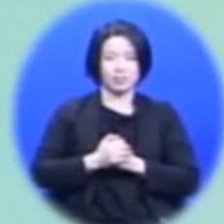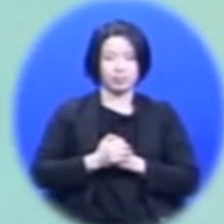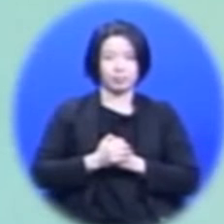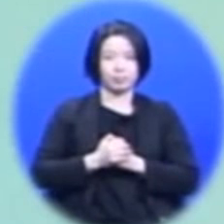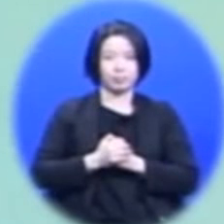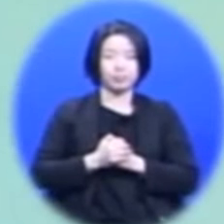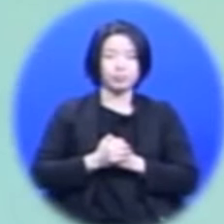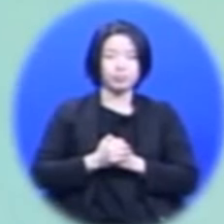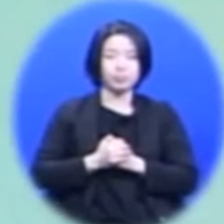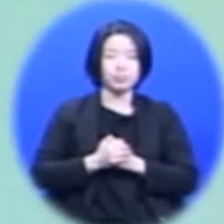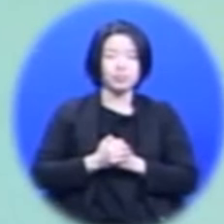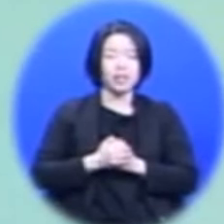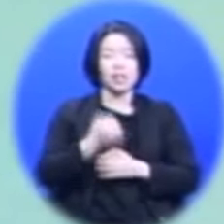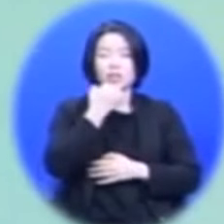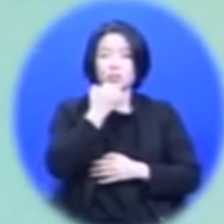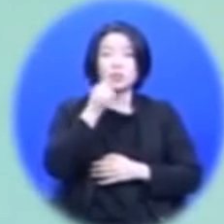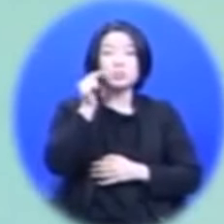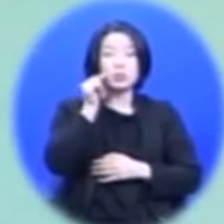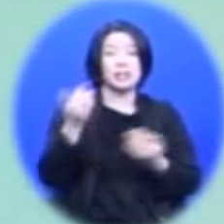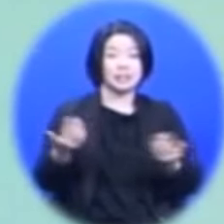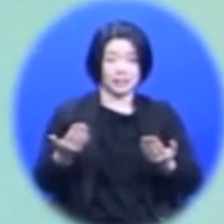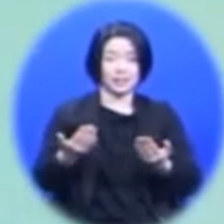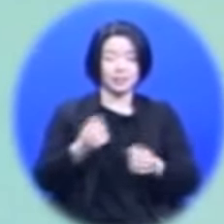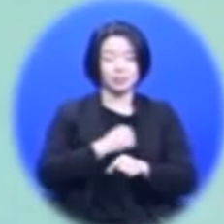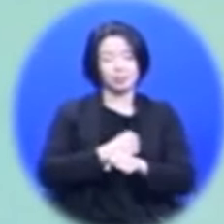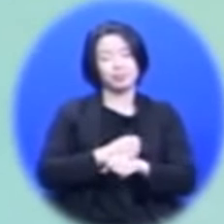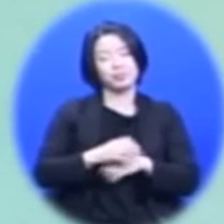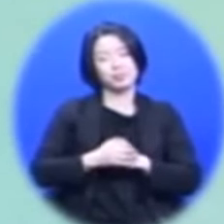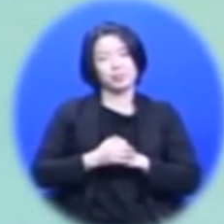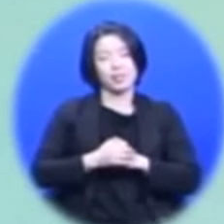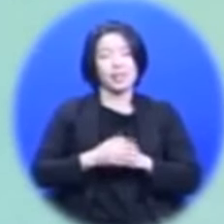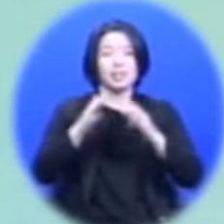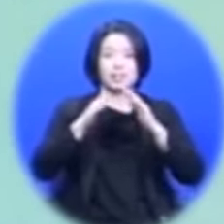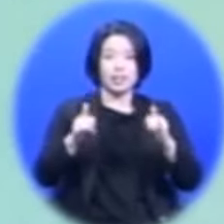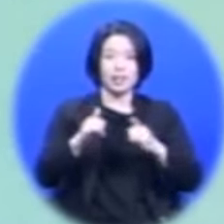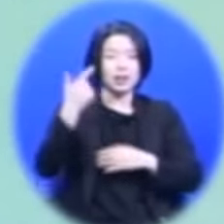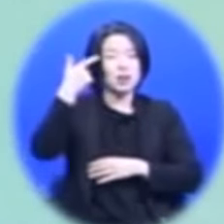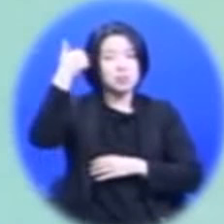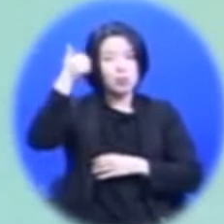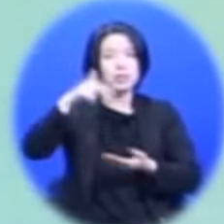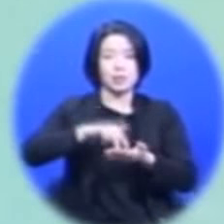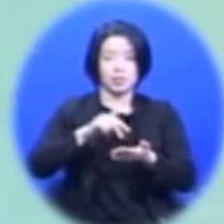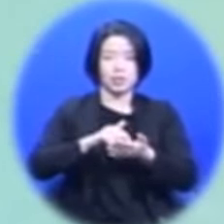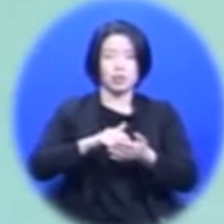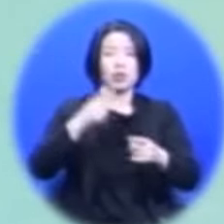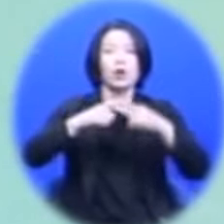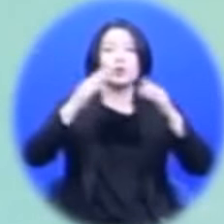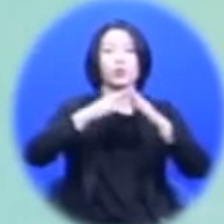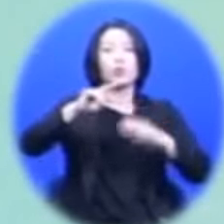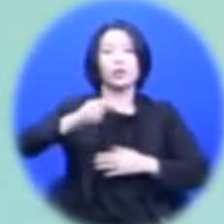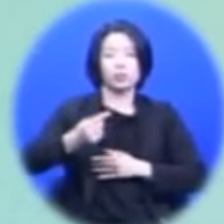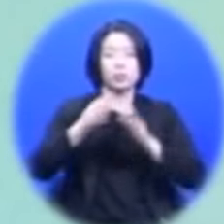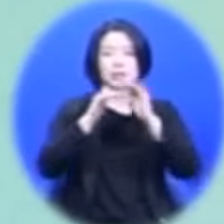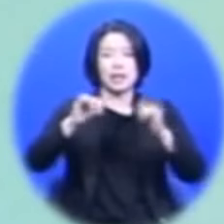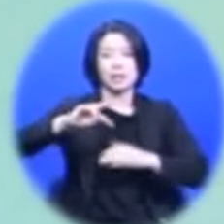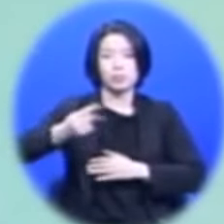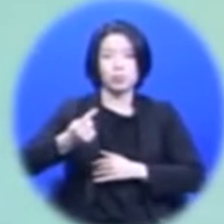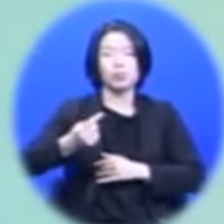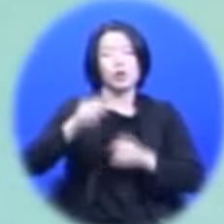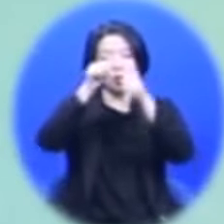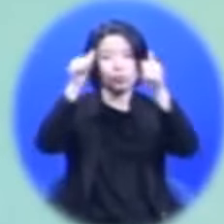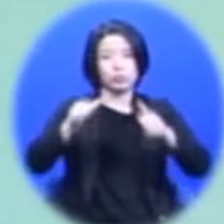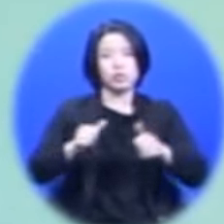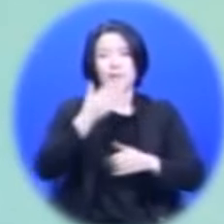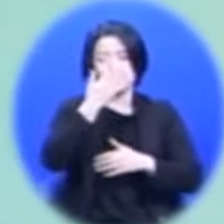싫어하세요. 참 웃지 못할 일이죠. 사람, 목사에게 있어서 교회도 사람도 우상일 수 있어요.